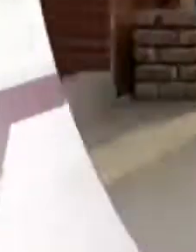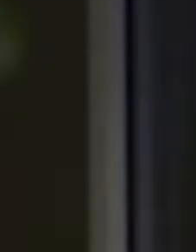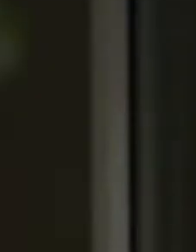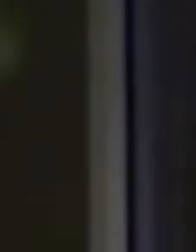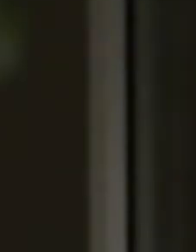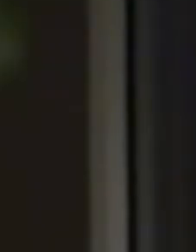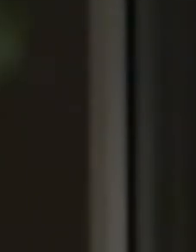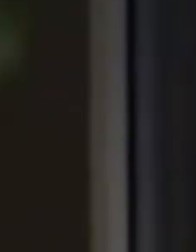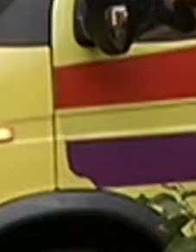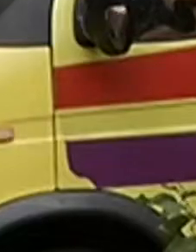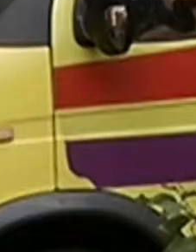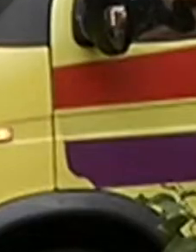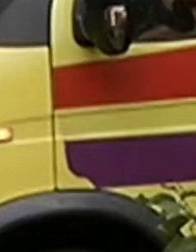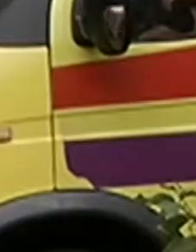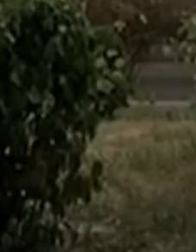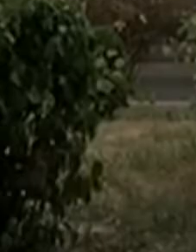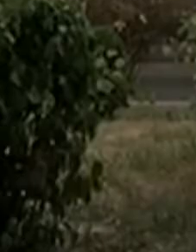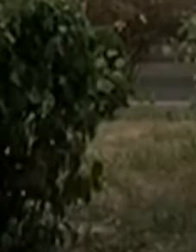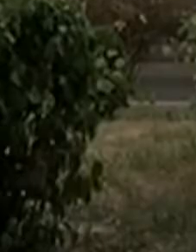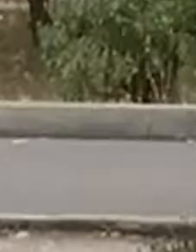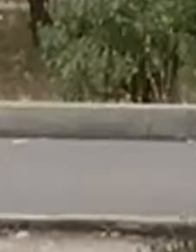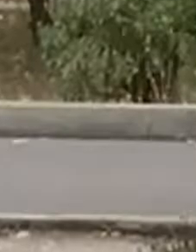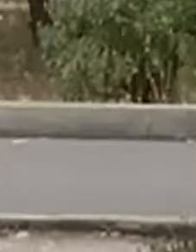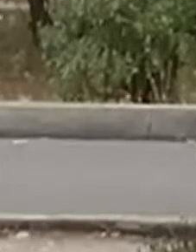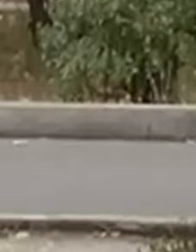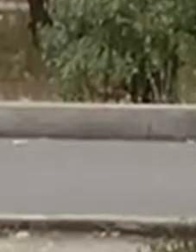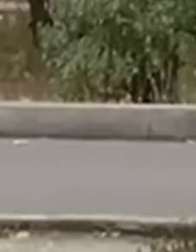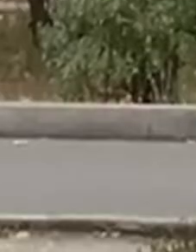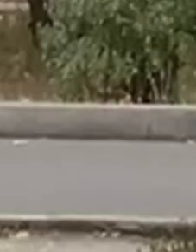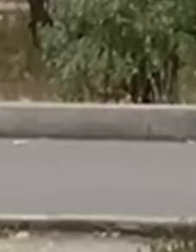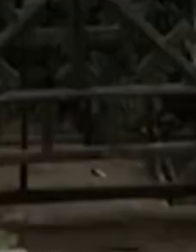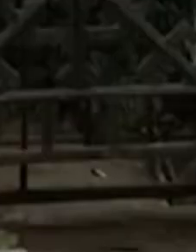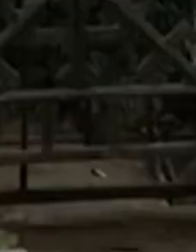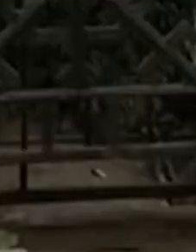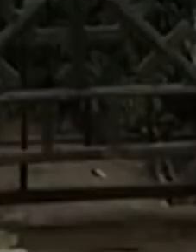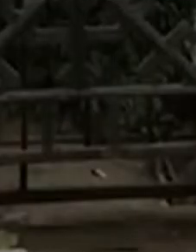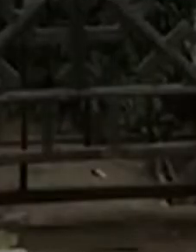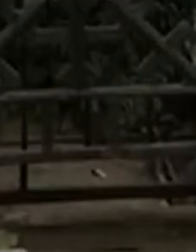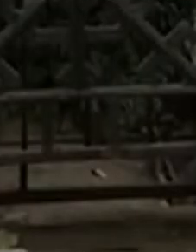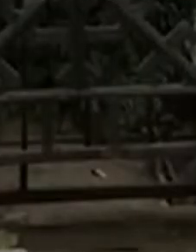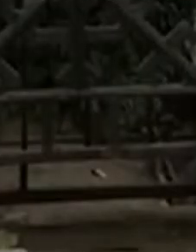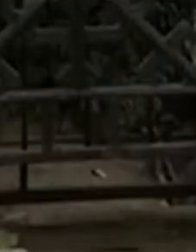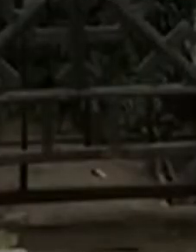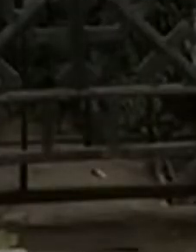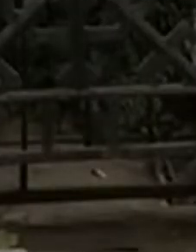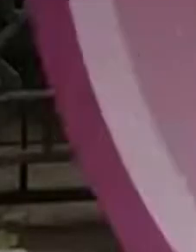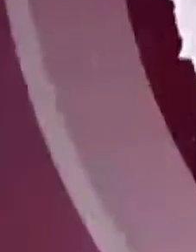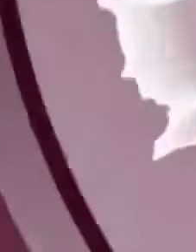Вчера ночью мать кукушка оставила своего новорожденного малыша в Арыке. О состоянии малыша более подробно расскажу я, Айсара Бесенова.